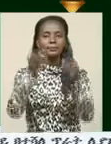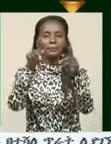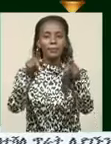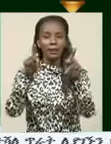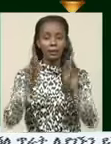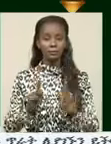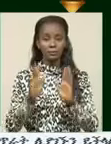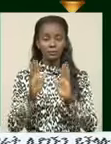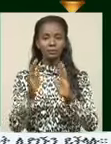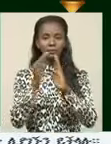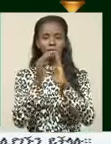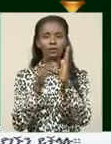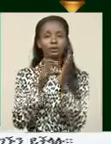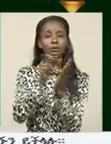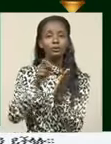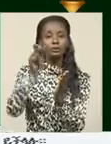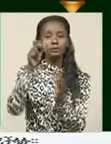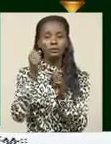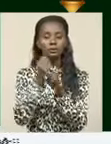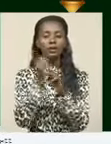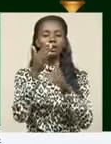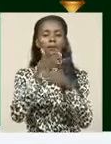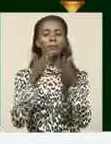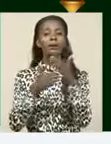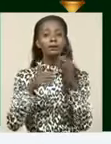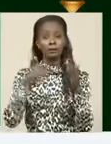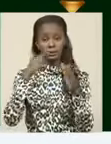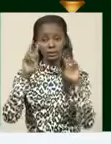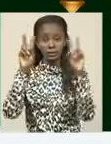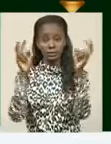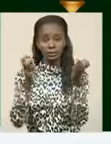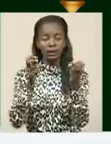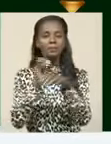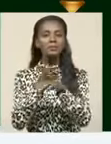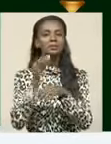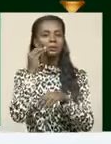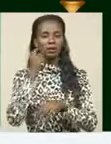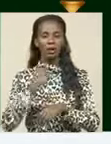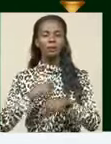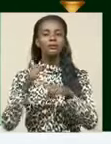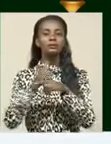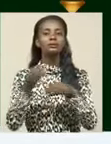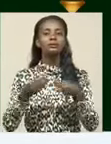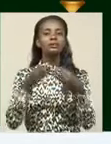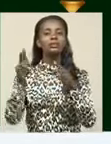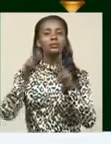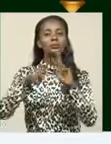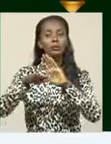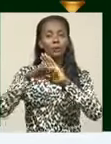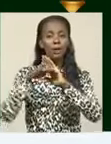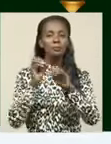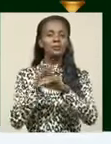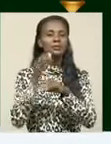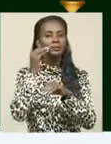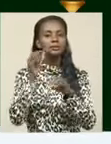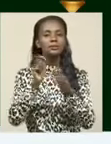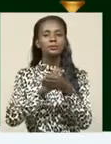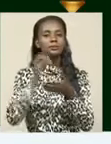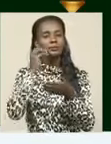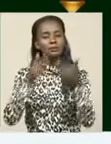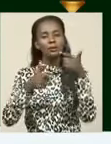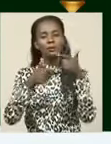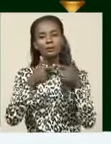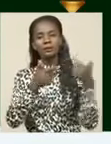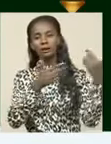የፓርላመንታሪ ስርዓትና የዲሞክራሲ ስርዓት ግንባታ በሚል ርዕስ ለምክር ቤት አባላት ስልጠና የሰጡት በህዝብ ተወካዮች ምክር ቤት ጽህፈት ቤት ምክትል